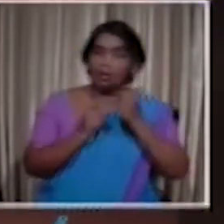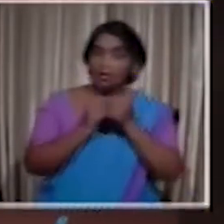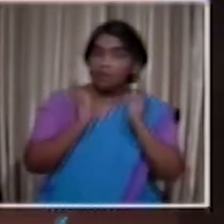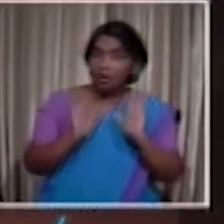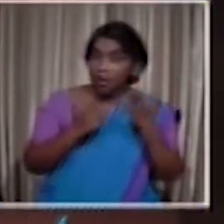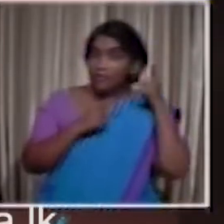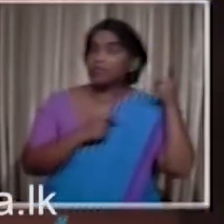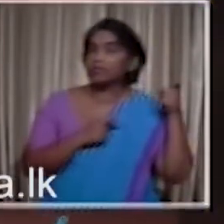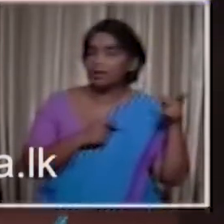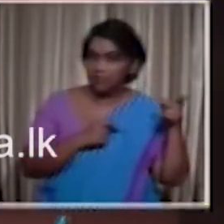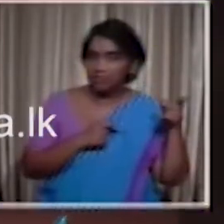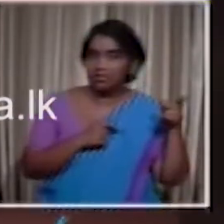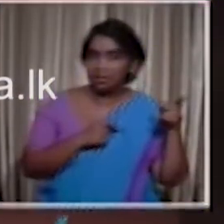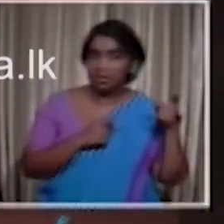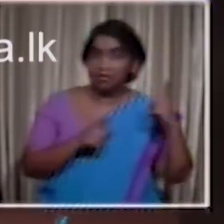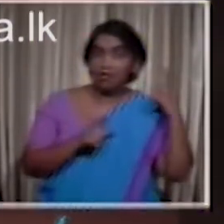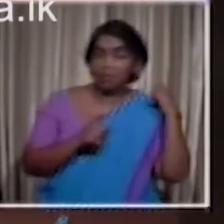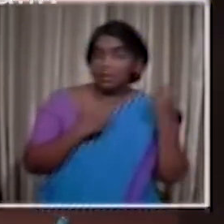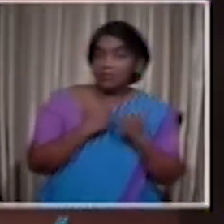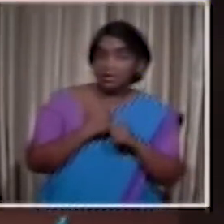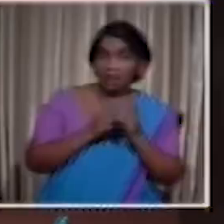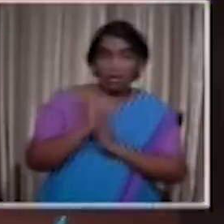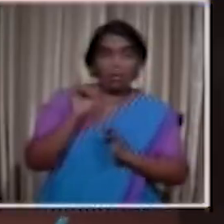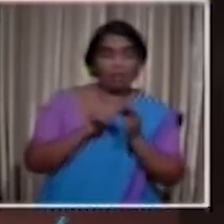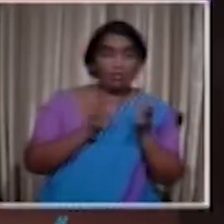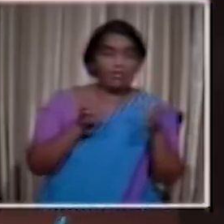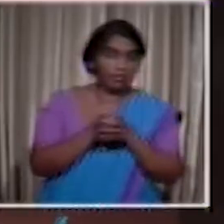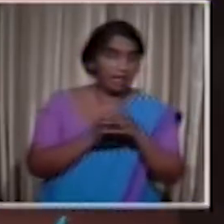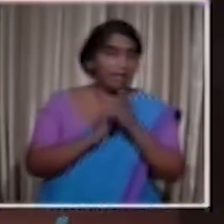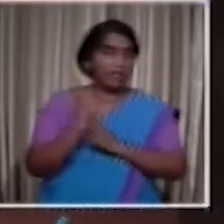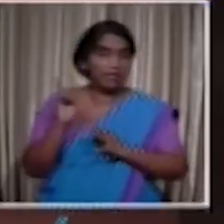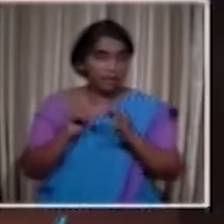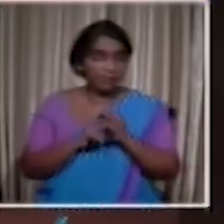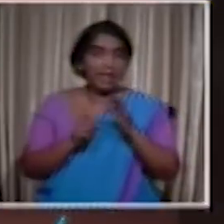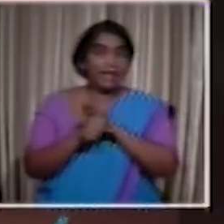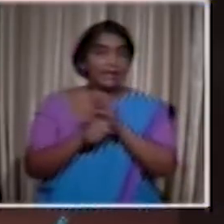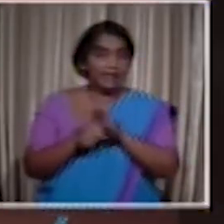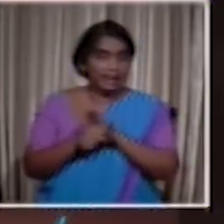තමයි පෙරා හමුදාව හදාගත්ත මන්ත්‍රීවරු ඇමතිවරු